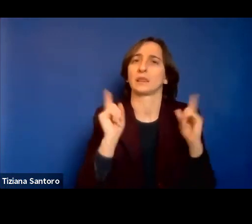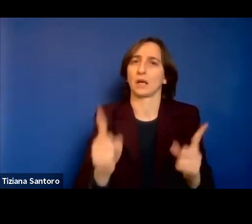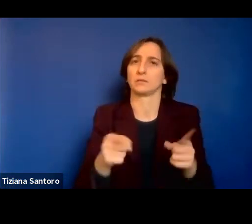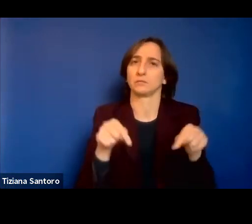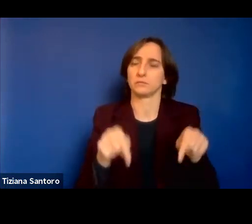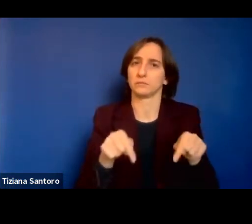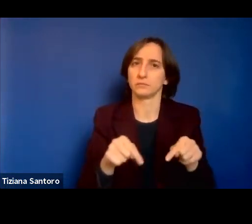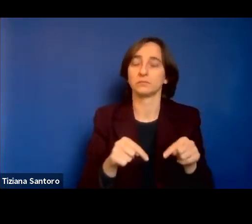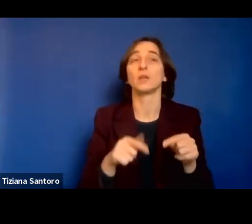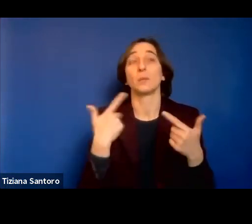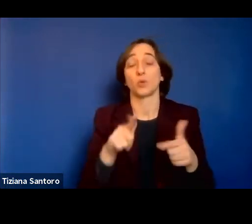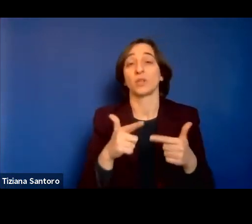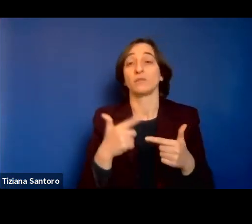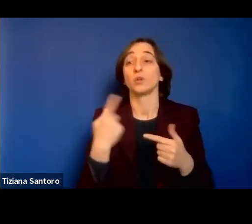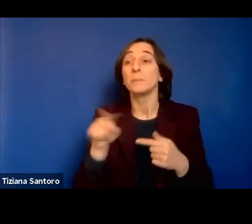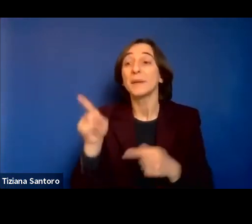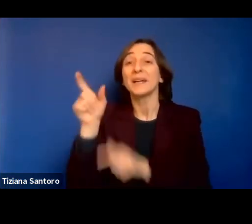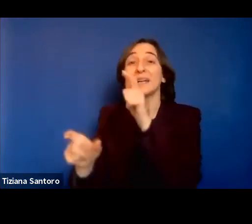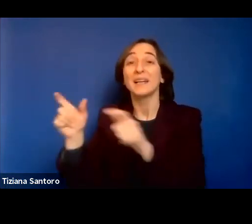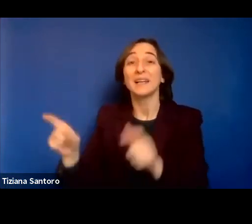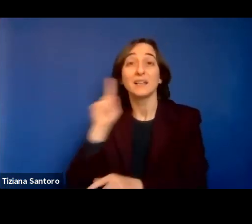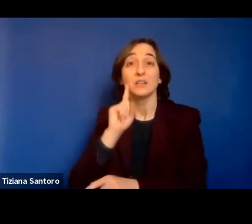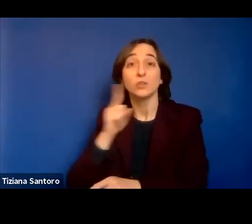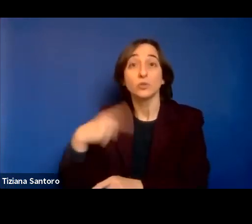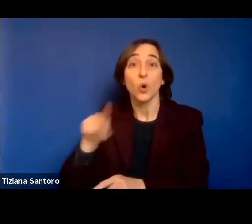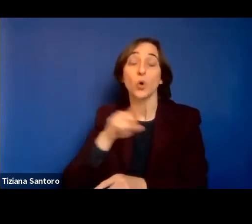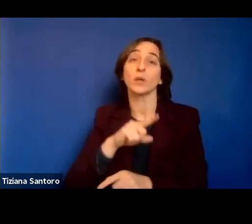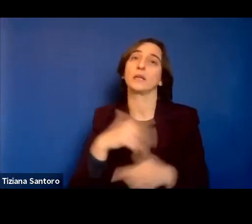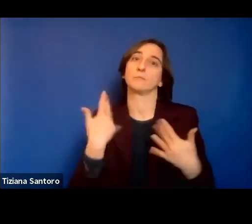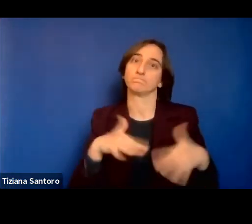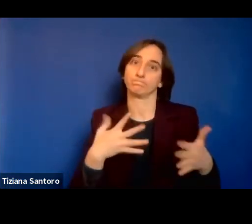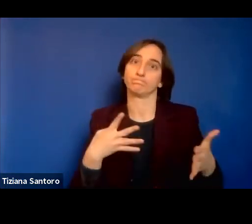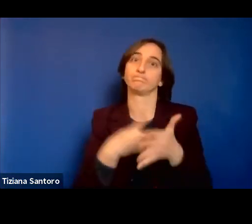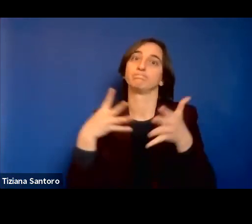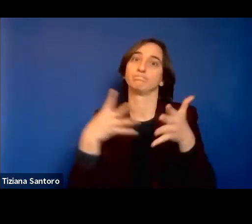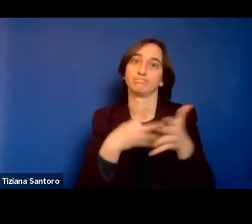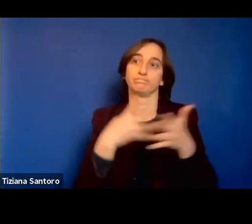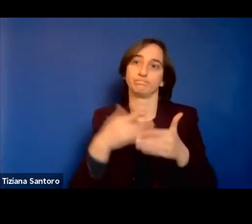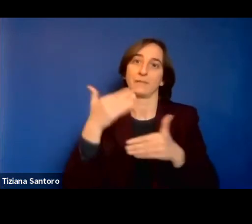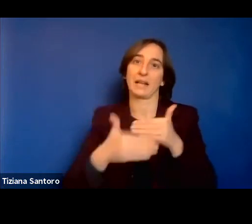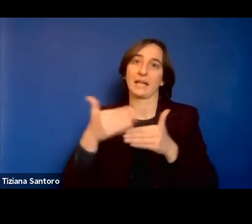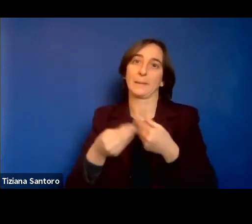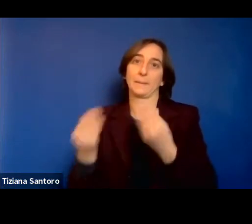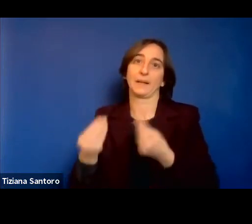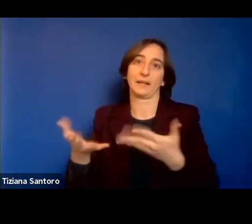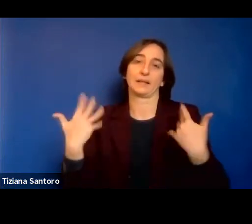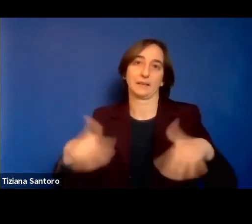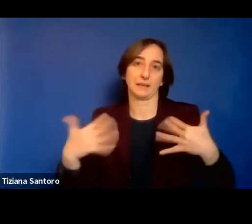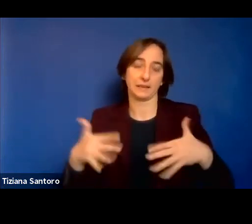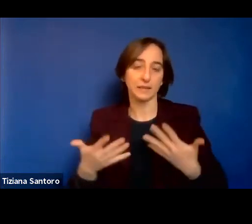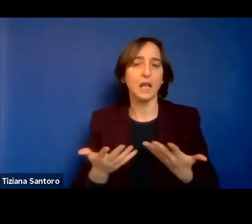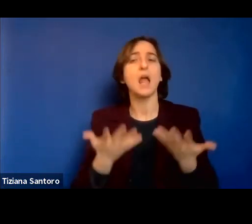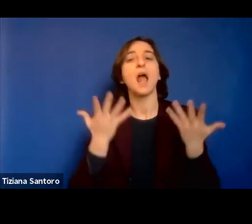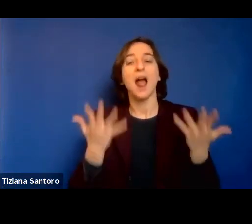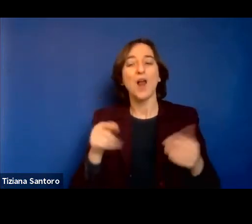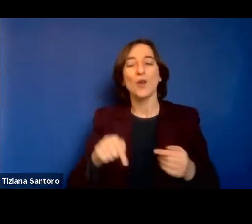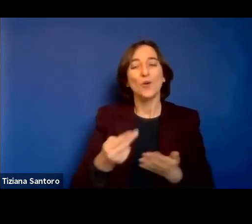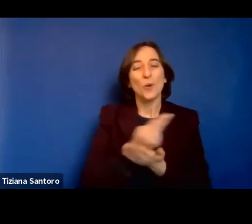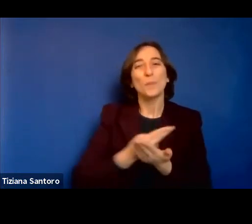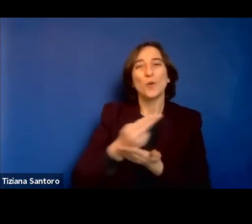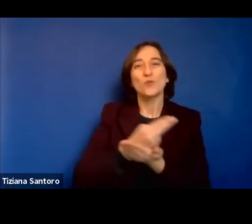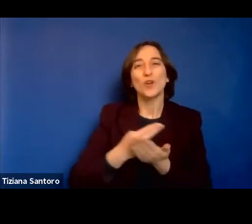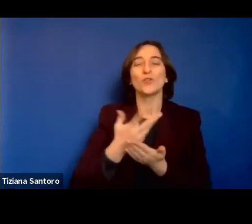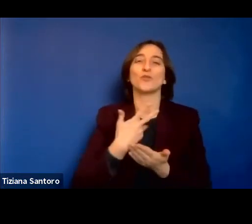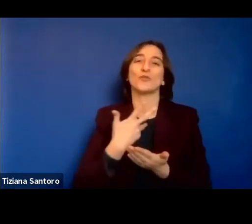particolarmente limitanti per le persone sorde. Quindi le strade che percorre questo progetto sono